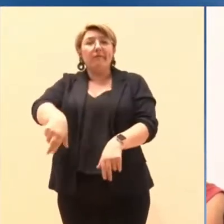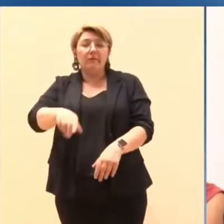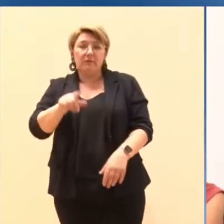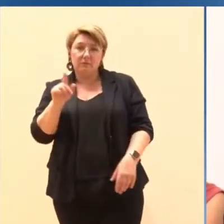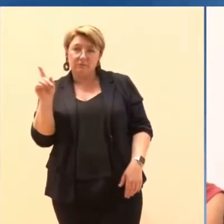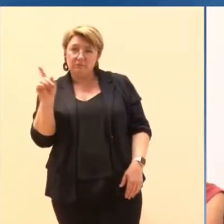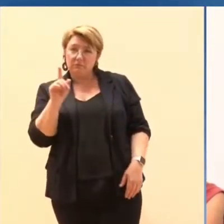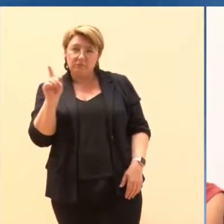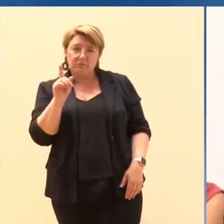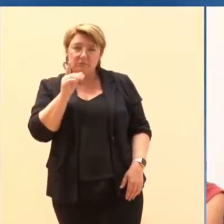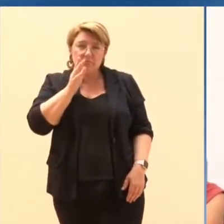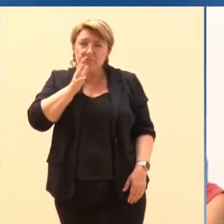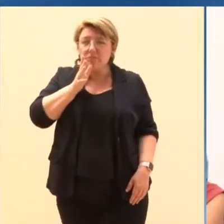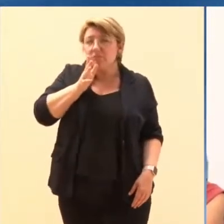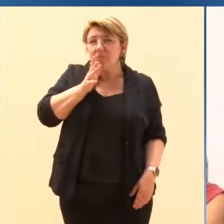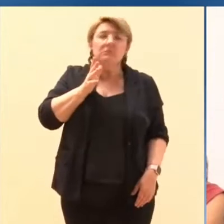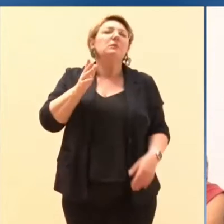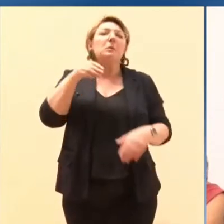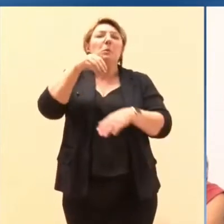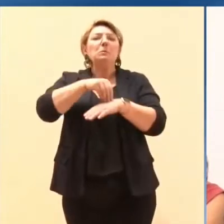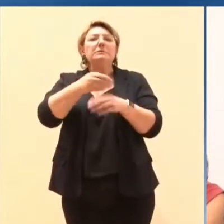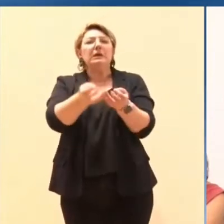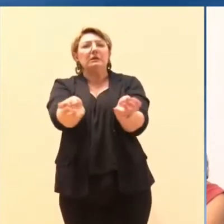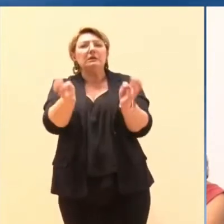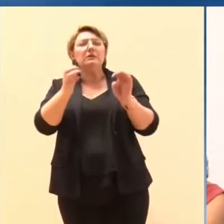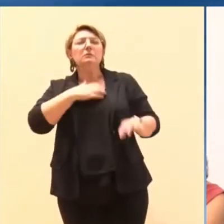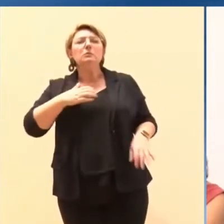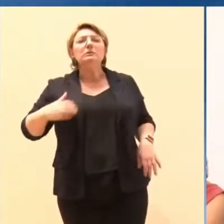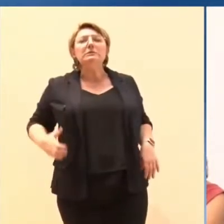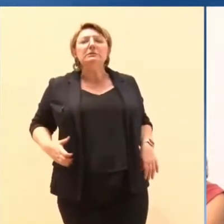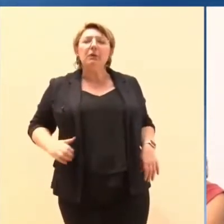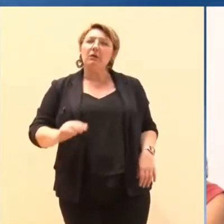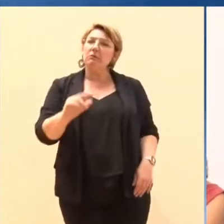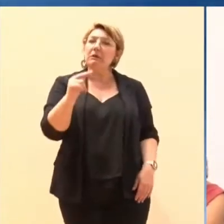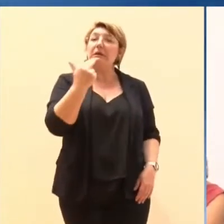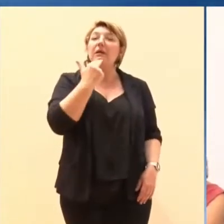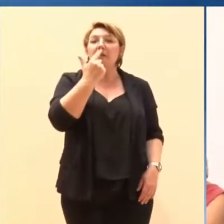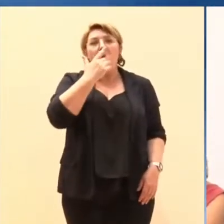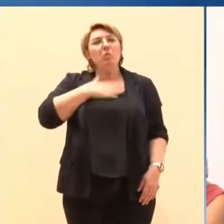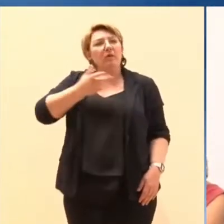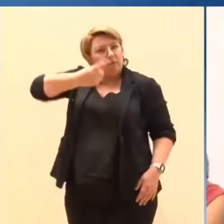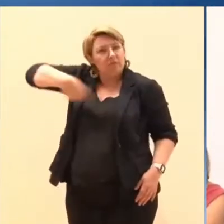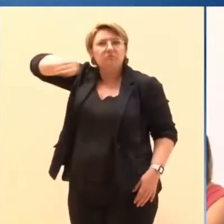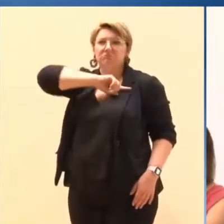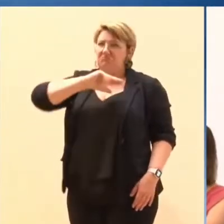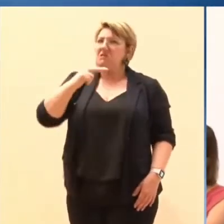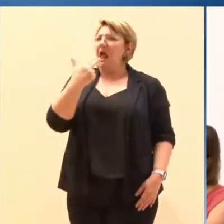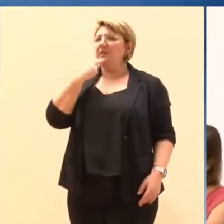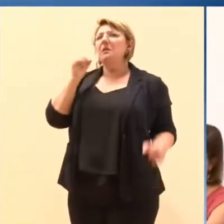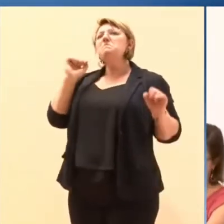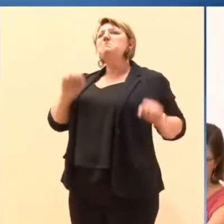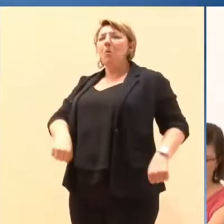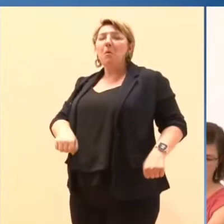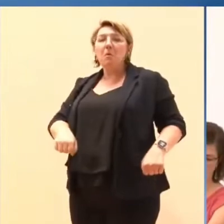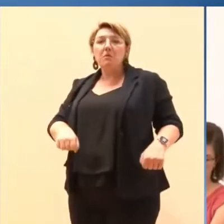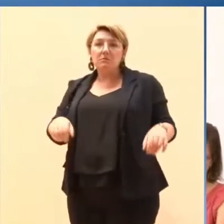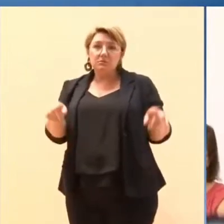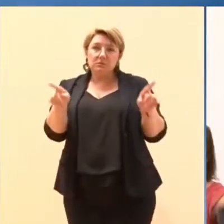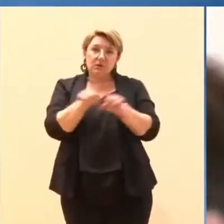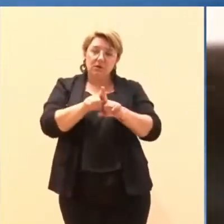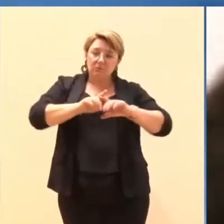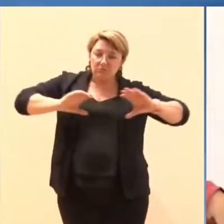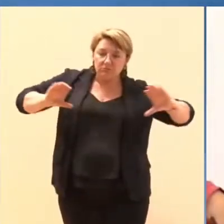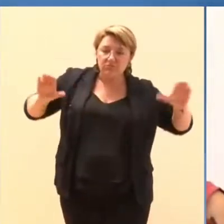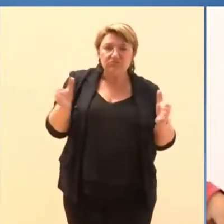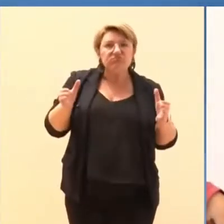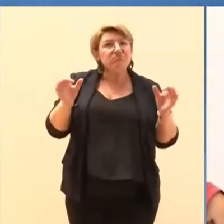non-décisions. Un conseil municipal de qualité, et je pense que ce sera le nôtre, c'est à lui seul une nation qui